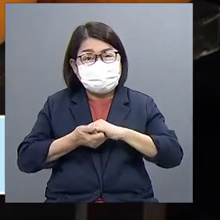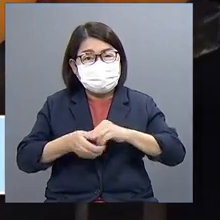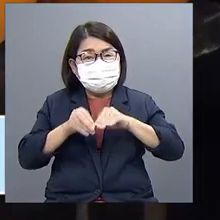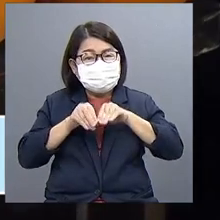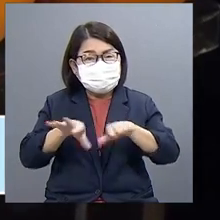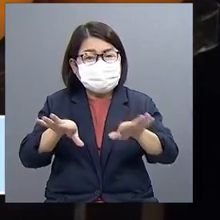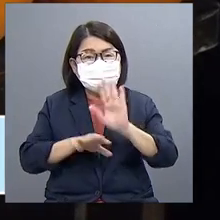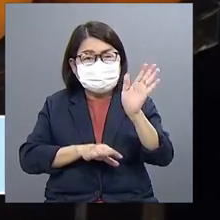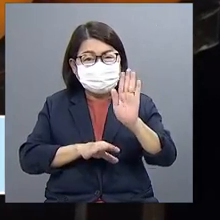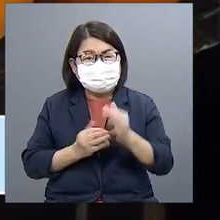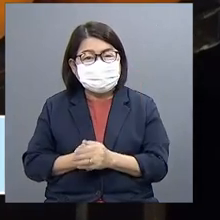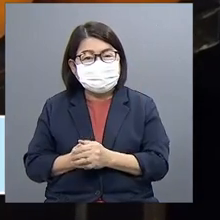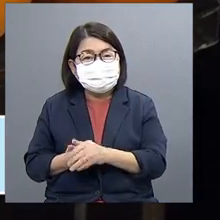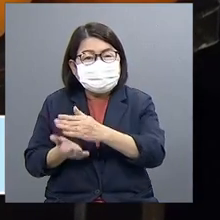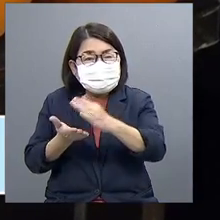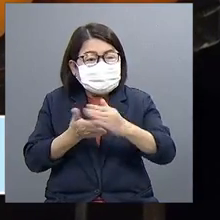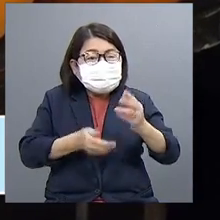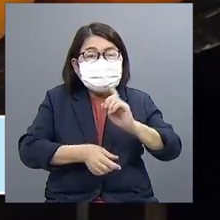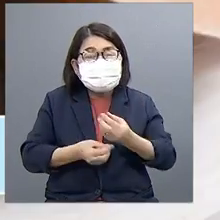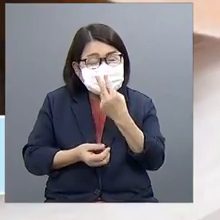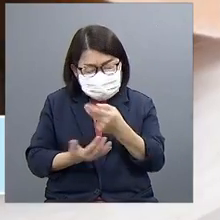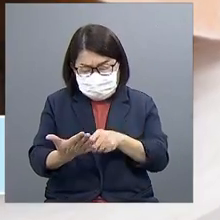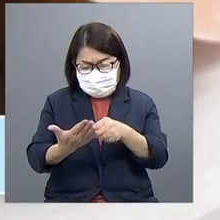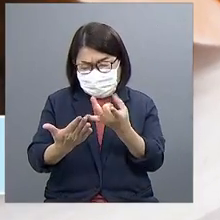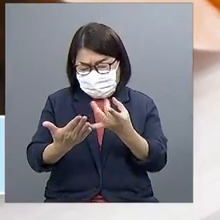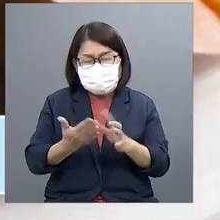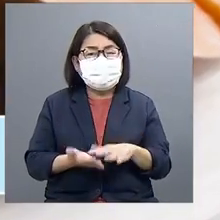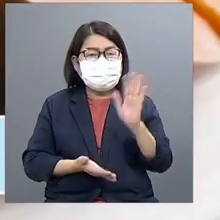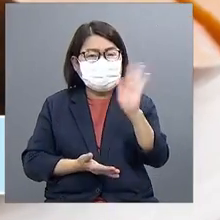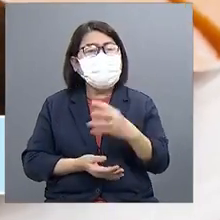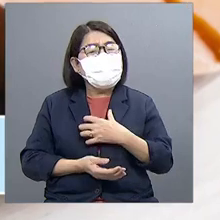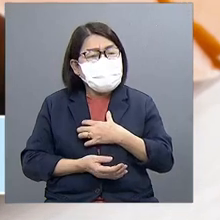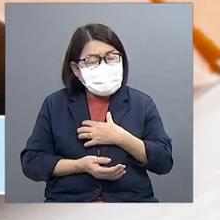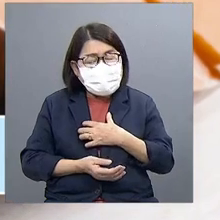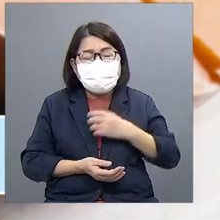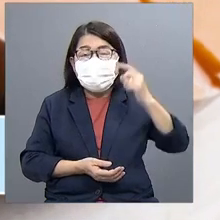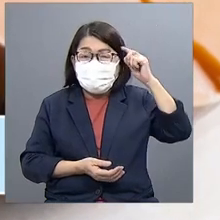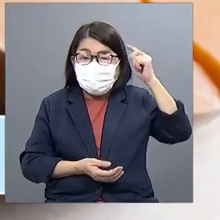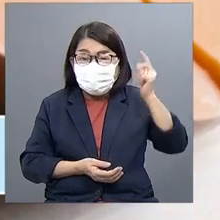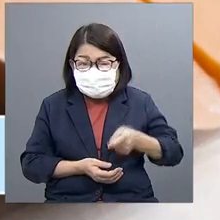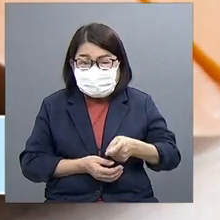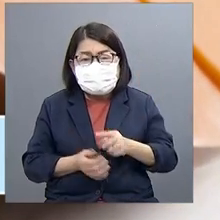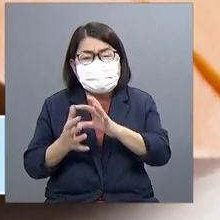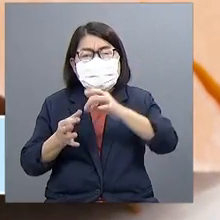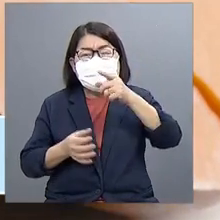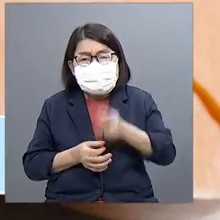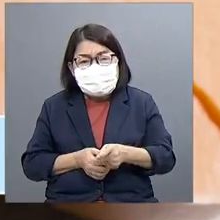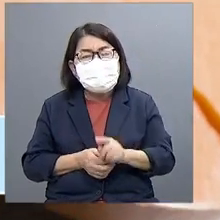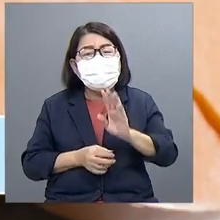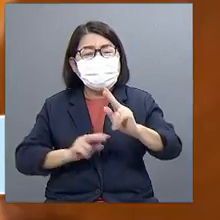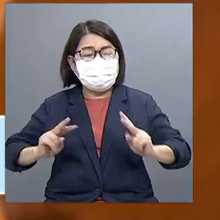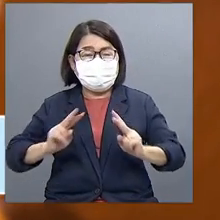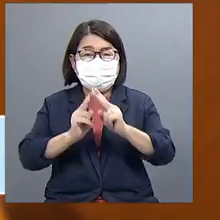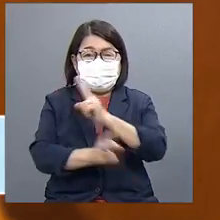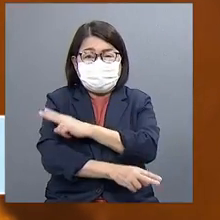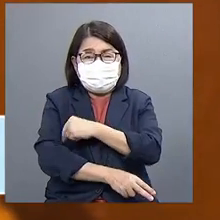ช่องทางสื่อสังคมออนไลน์นะคะและเพื่อให้ได้รับข้อมูลข่าวสารจากกรมการแพทย์แผนไทยและการแพทย์ทางเลือกกระทรวงสาธารณสุขสามารถติดตามได้น